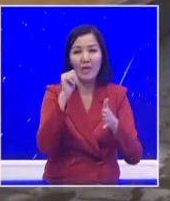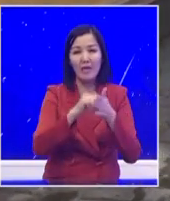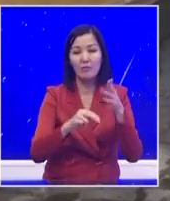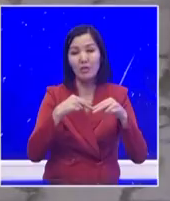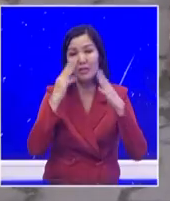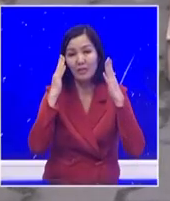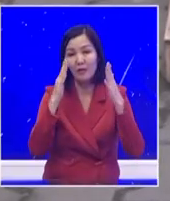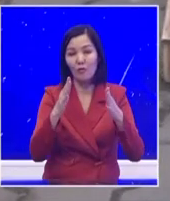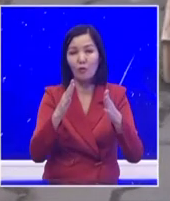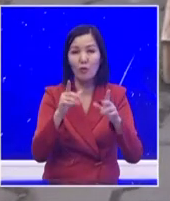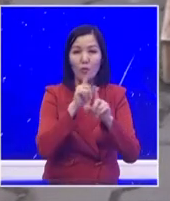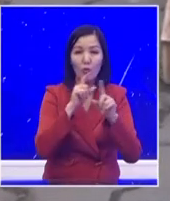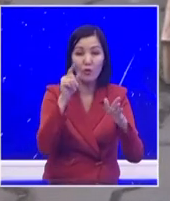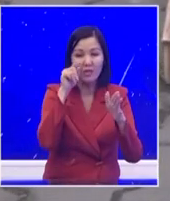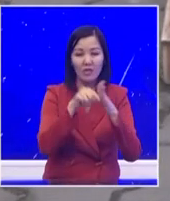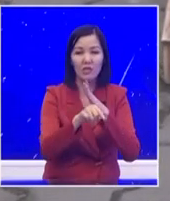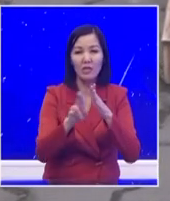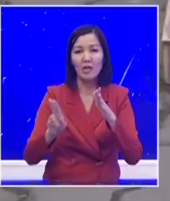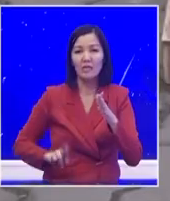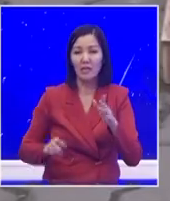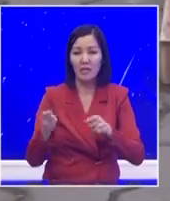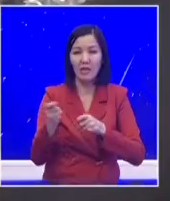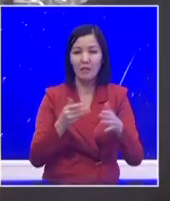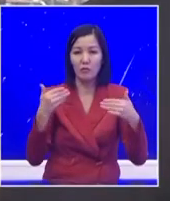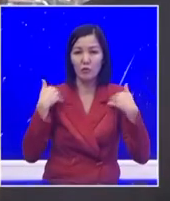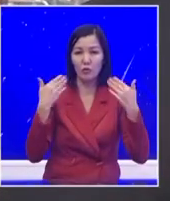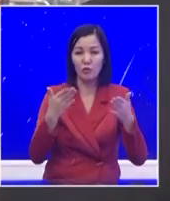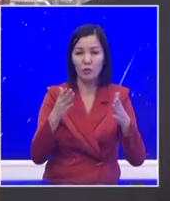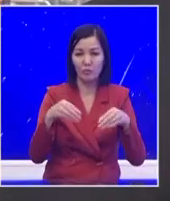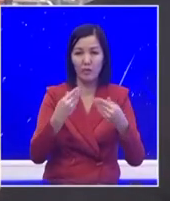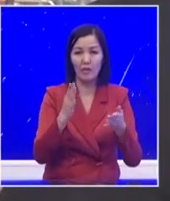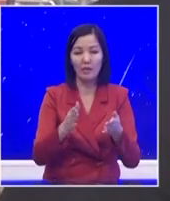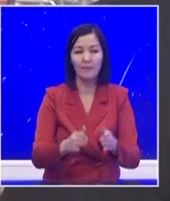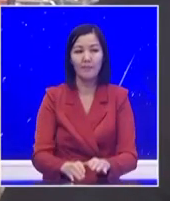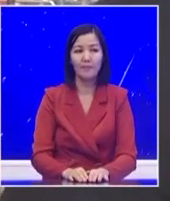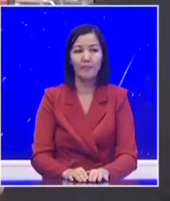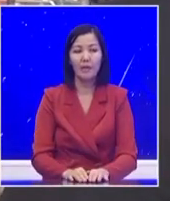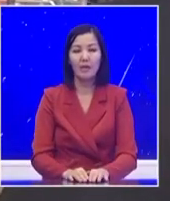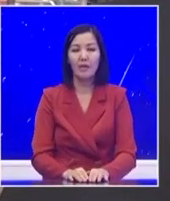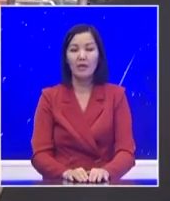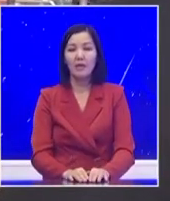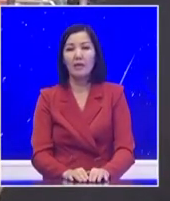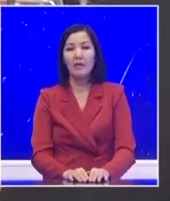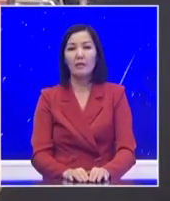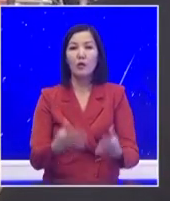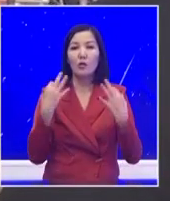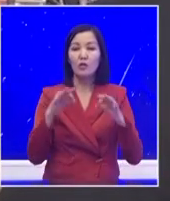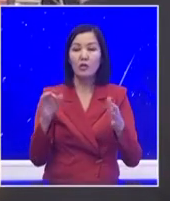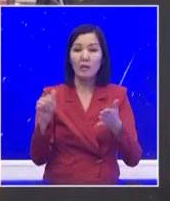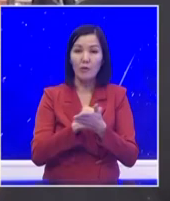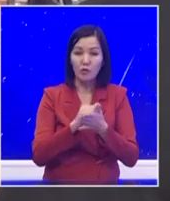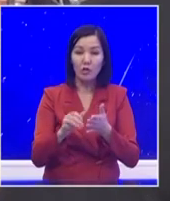ескере отырып, құзырлы орындарға ұсыныстарын өткізеді. Біз мынау тиісті құзырлы орган бар ғой, рұқсаттама қағаздарын